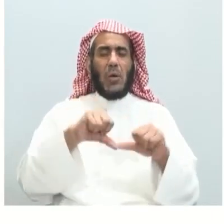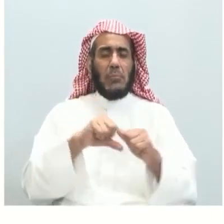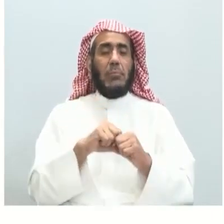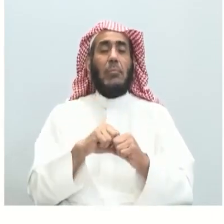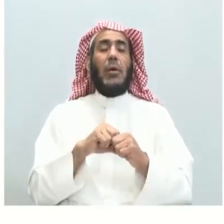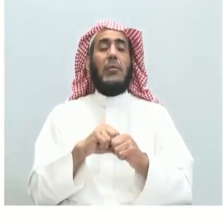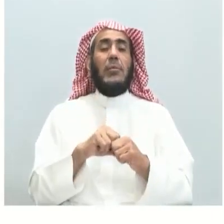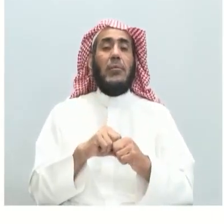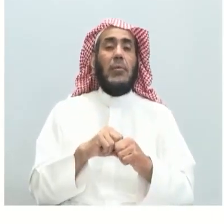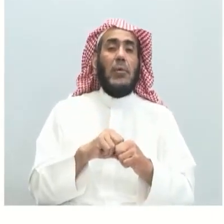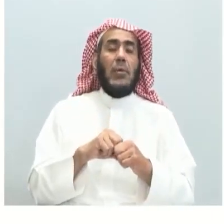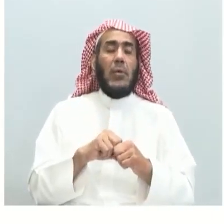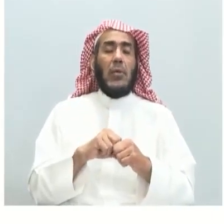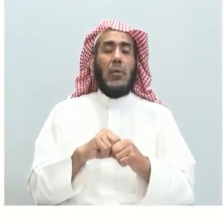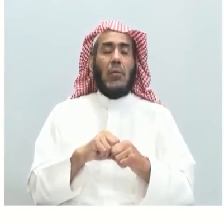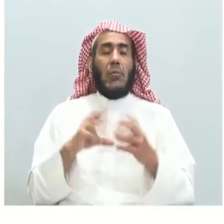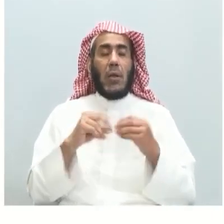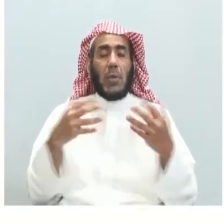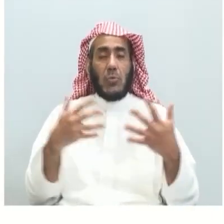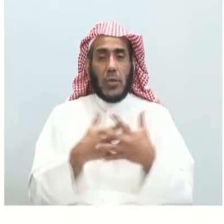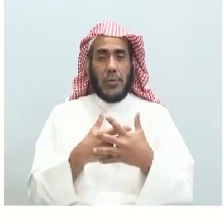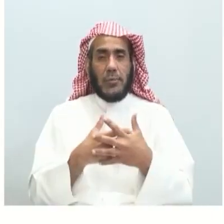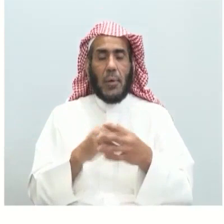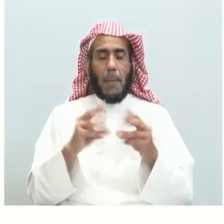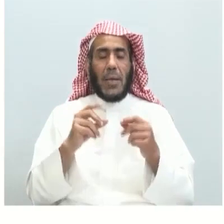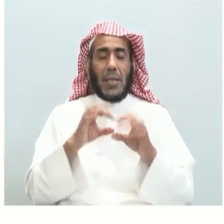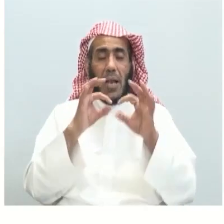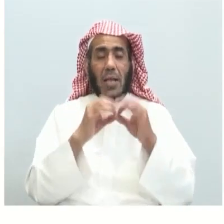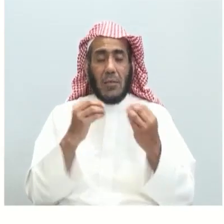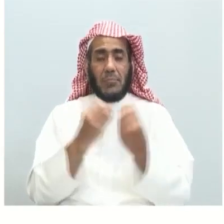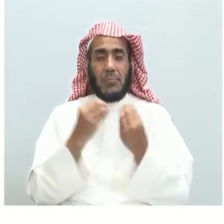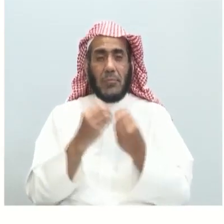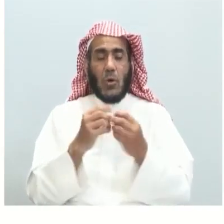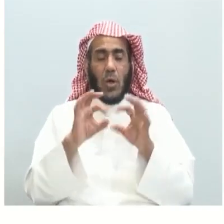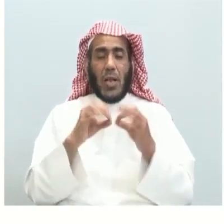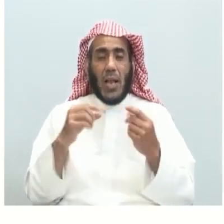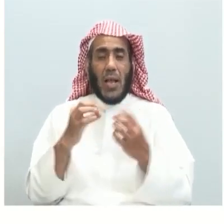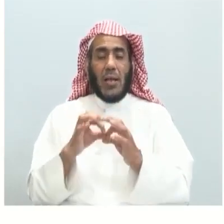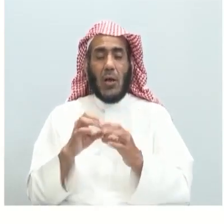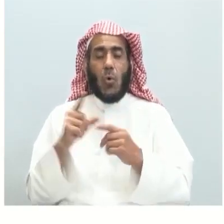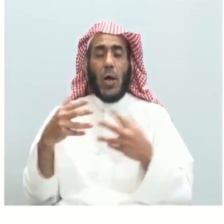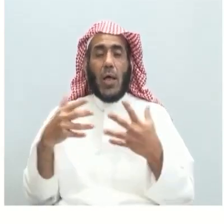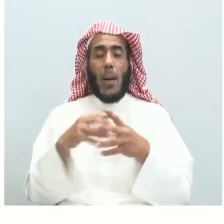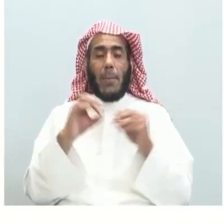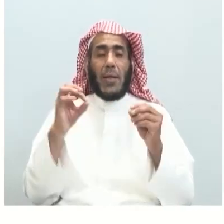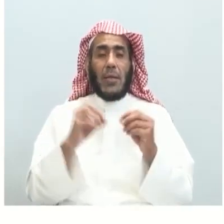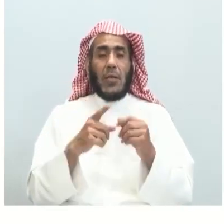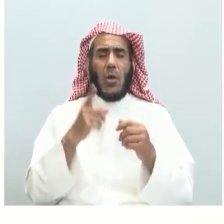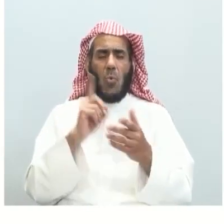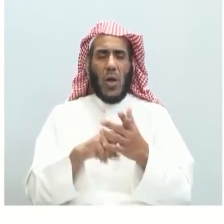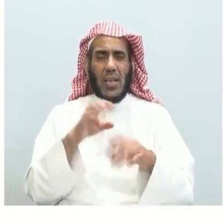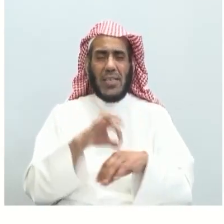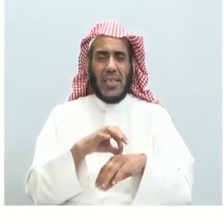الخصومه بالباطل فمعنى المشترك بين الايه التي معنا وهذه الايه هو هذا المعنى وان